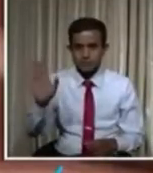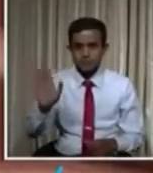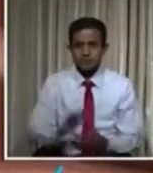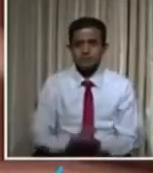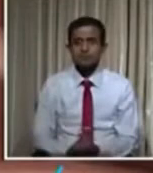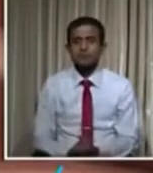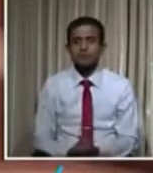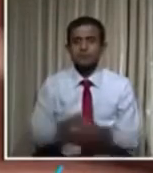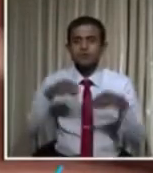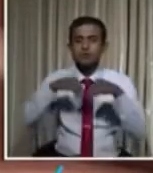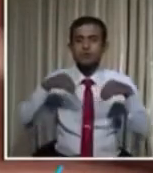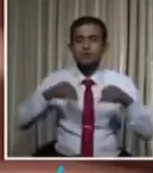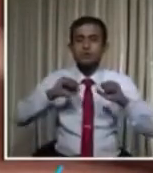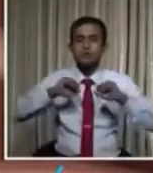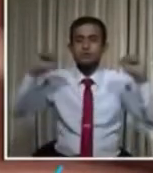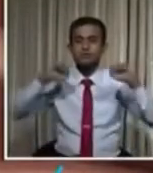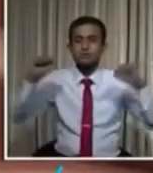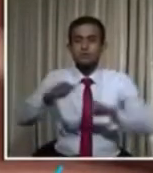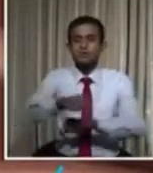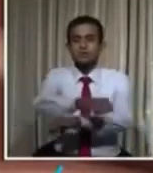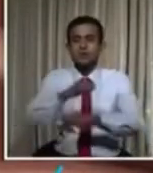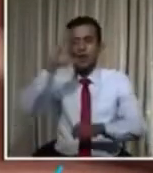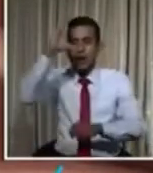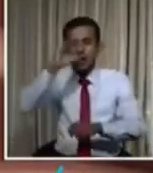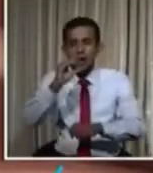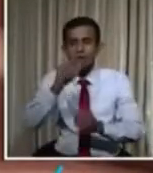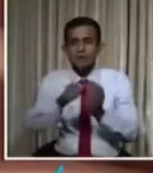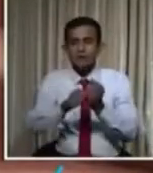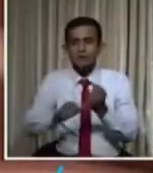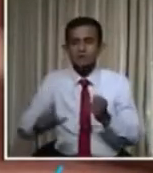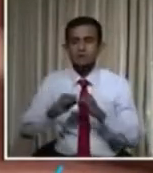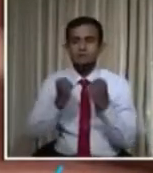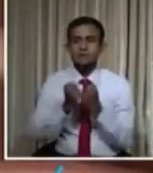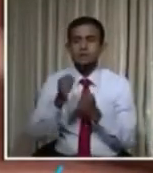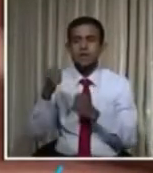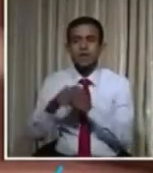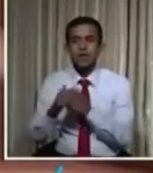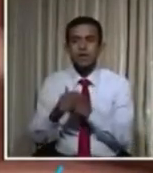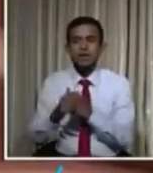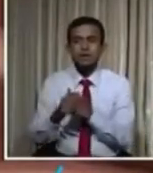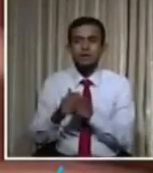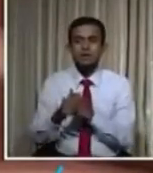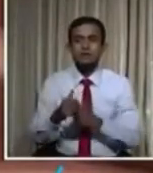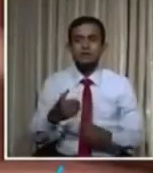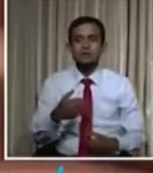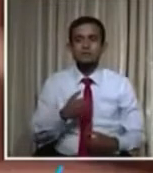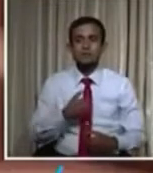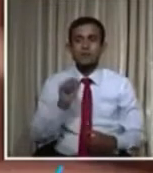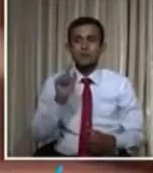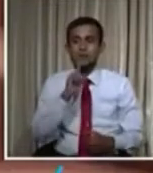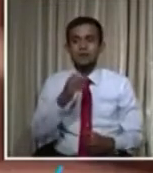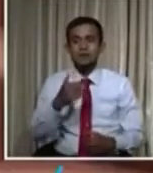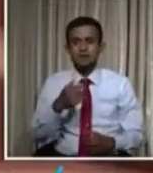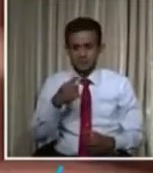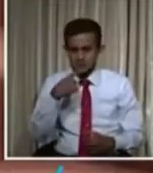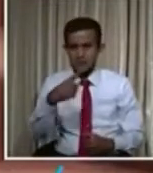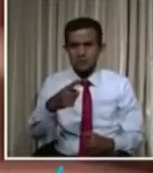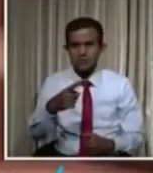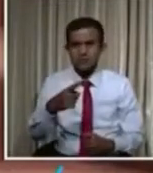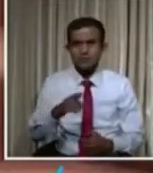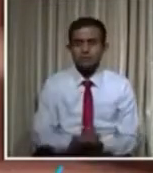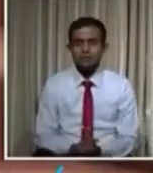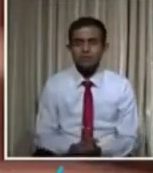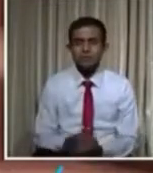ඉන්න ගොවි පෙළ පහලි සංවිධානය කරලා හවසට සාකා සමිතිය හැදුවලු මම කියලා කිව්වේ නෑ නුත් ඔබතුමා කිව්වනේ